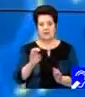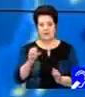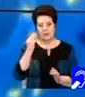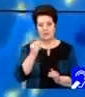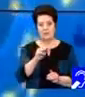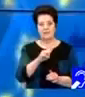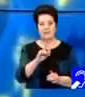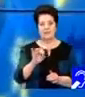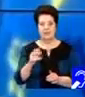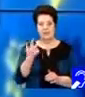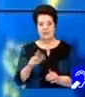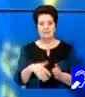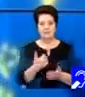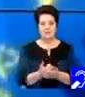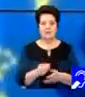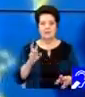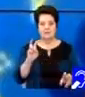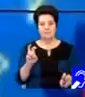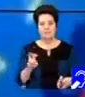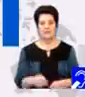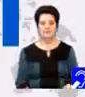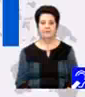TVR 3. Iată principalele subiecte ale ediției.